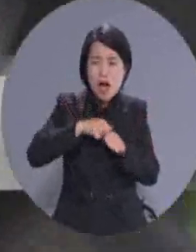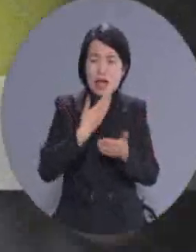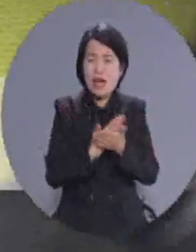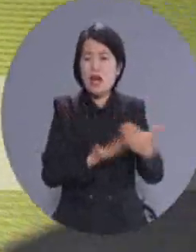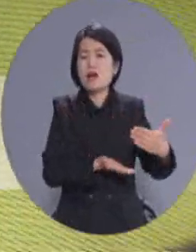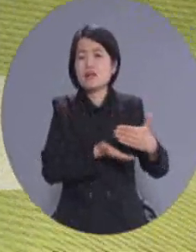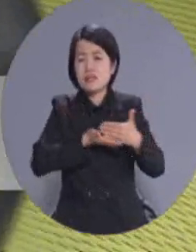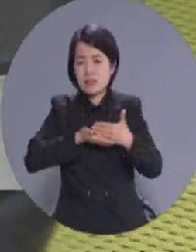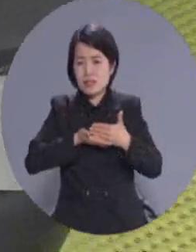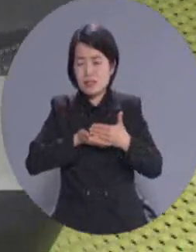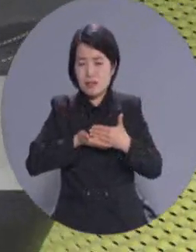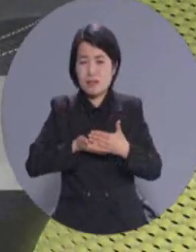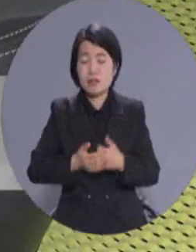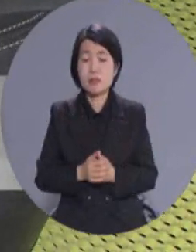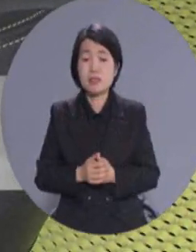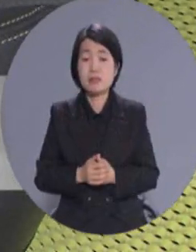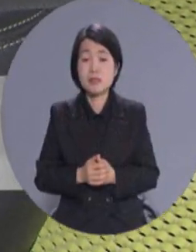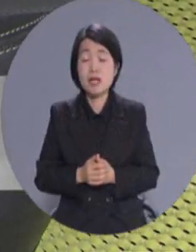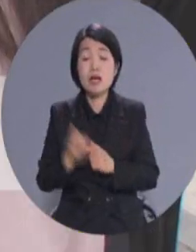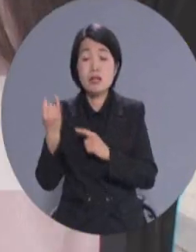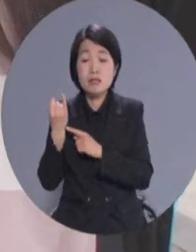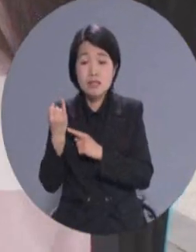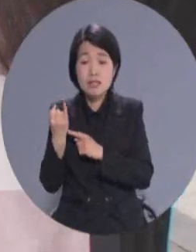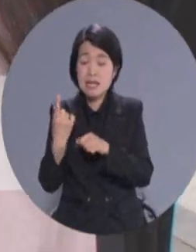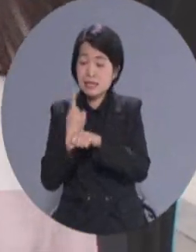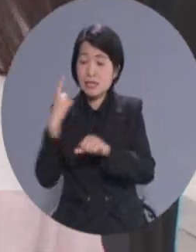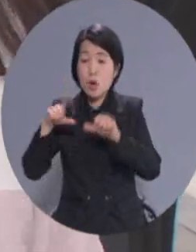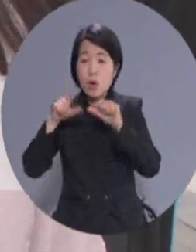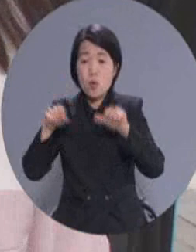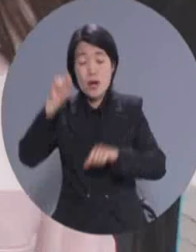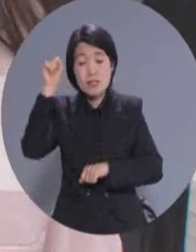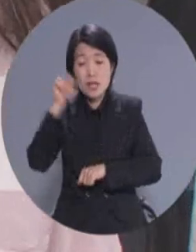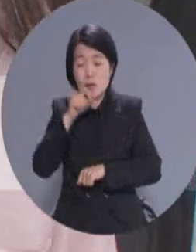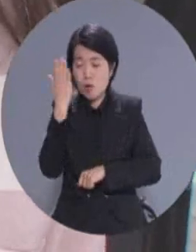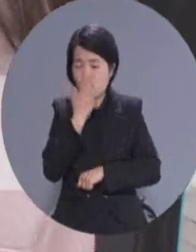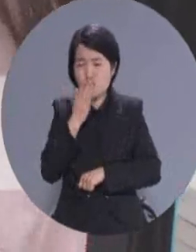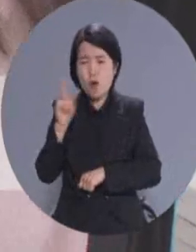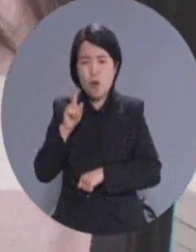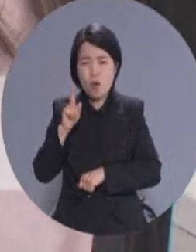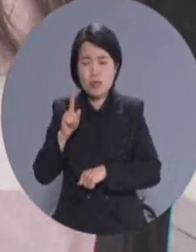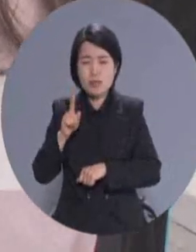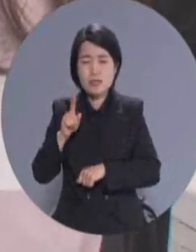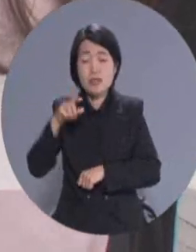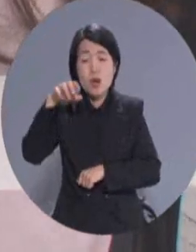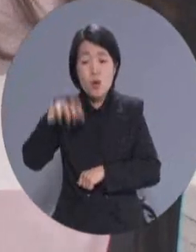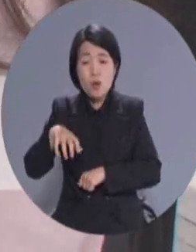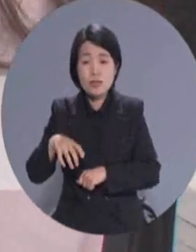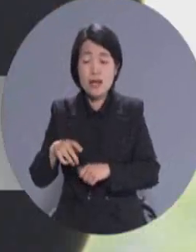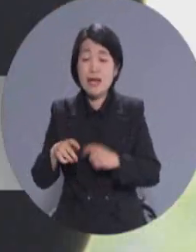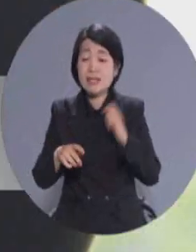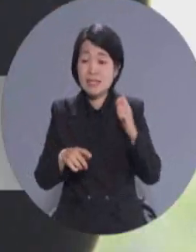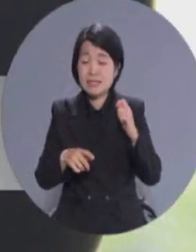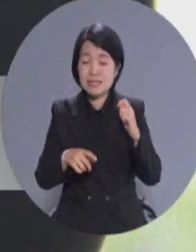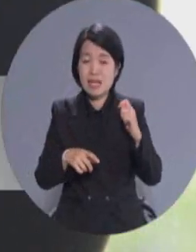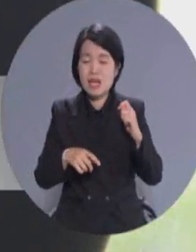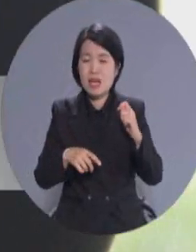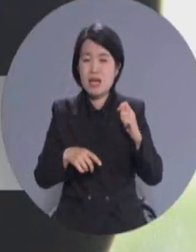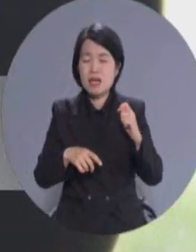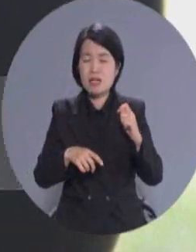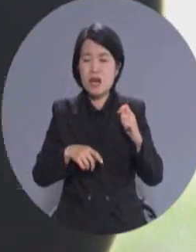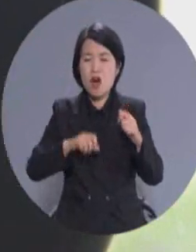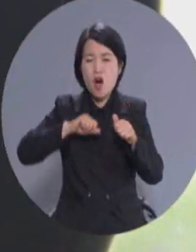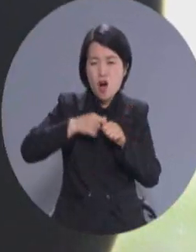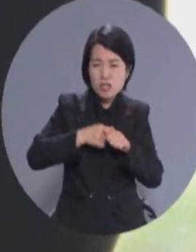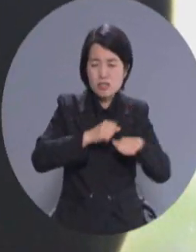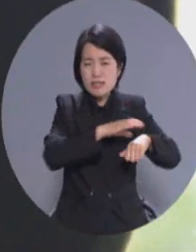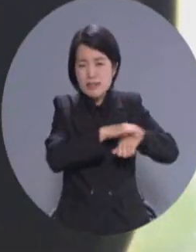탄원했다고 설명했습니다. 해당 여성은 지난해 5월 새벽 여수 학동의 번화가에서 택시기사의 오른팔과 손을